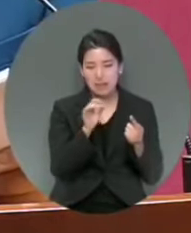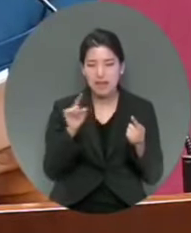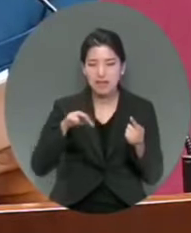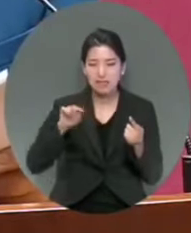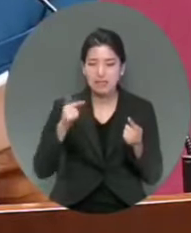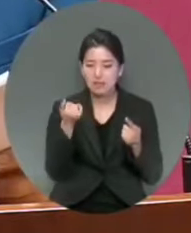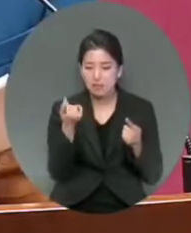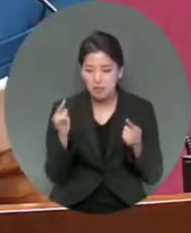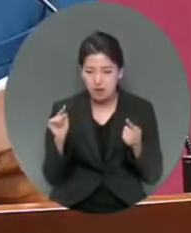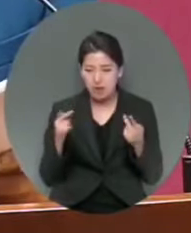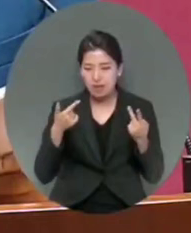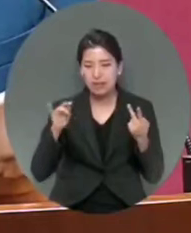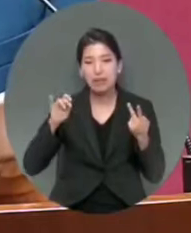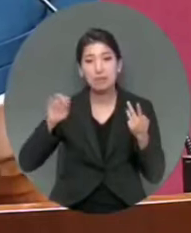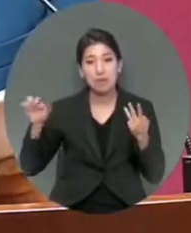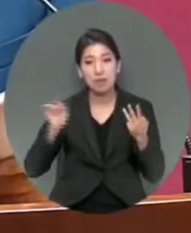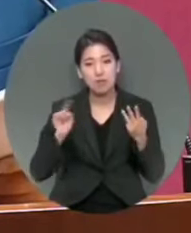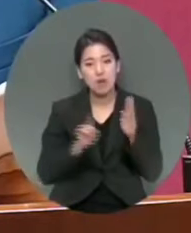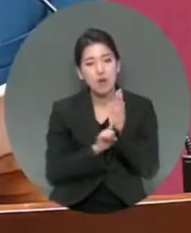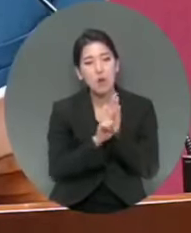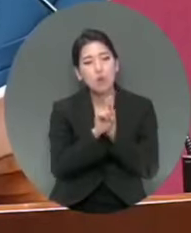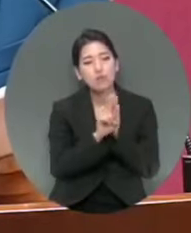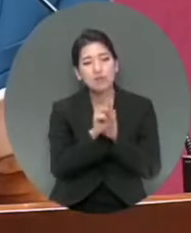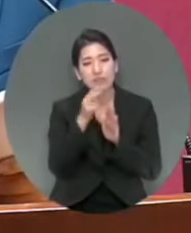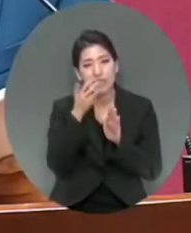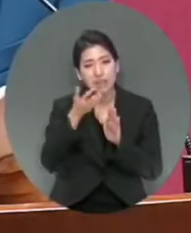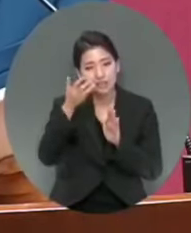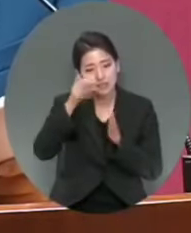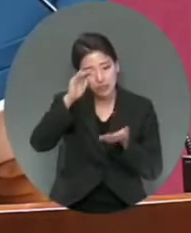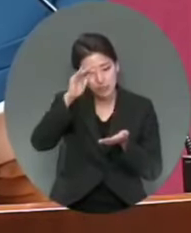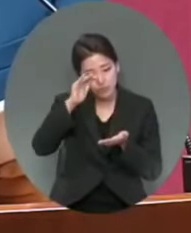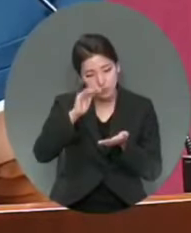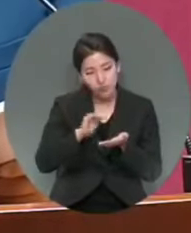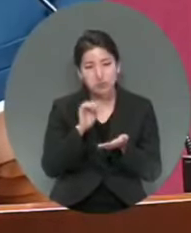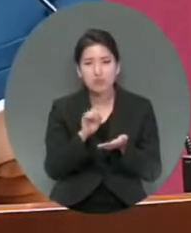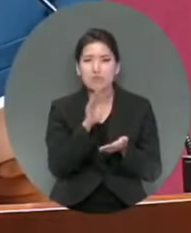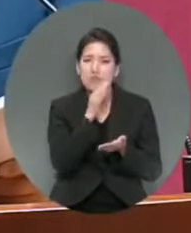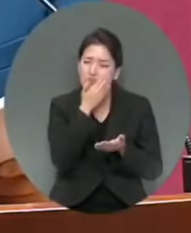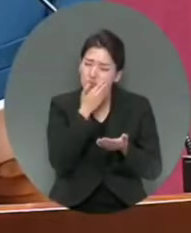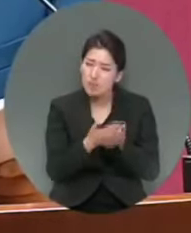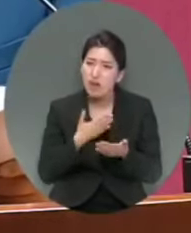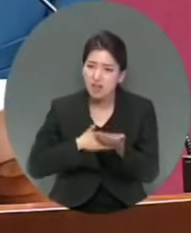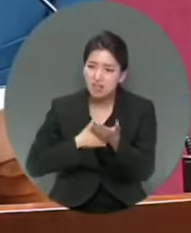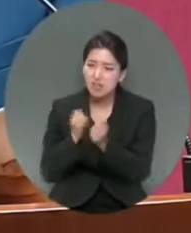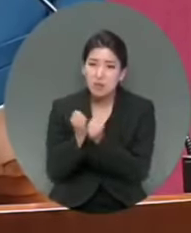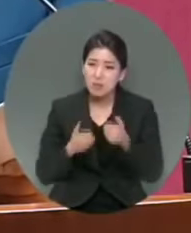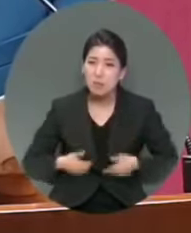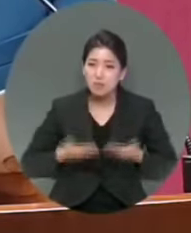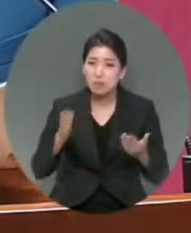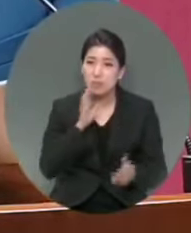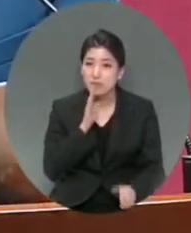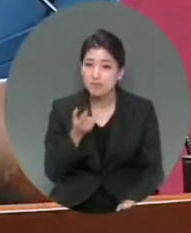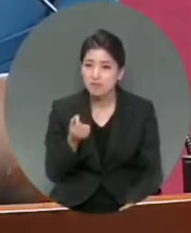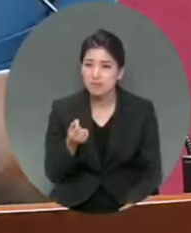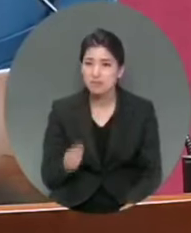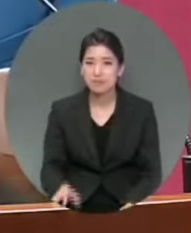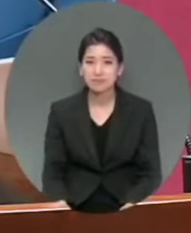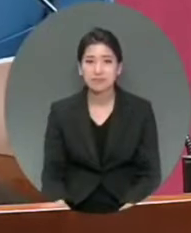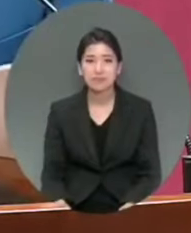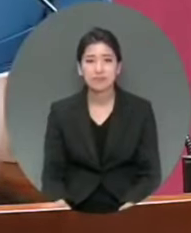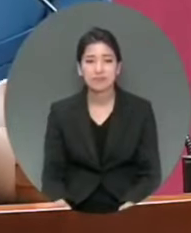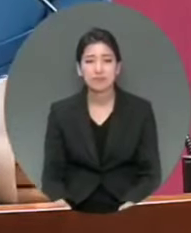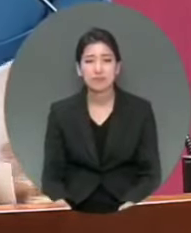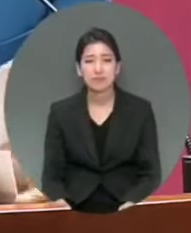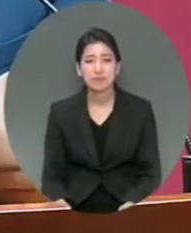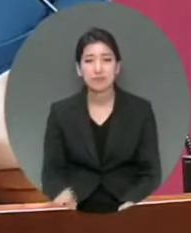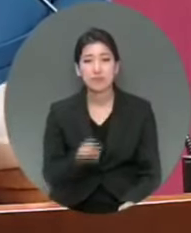이 온실가스 저감 기술의 중요성. 이거는 뭐 제가 설명 안 들어도 얼마나 중요한지 너무 잘 알지 않습니까?